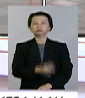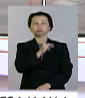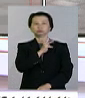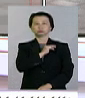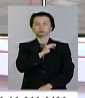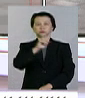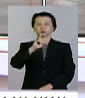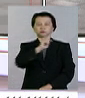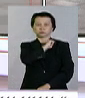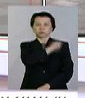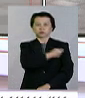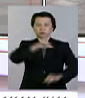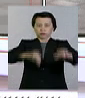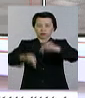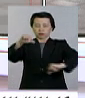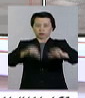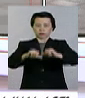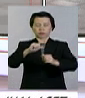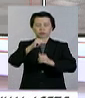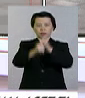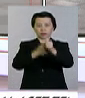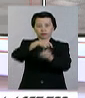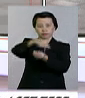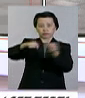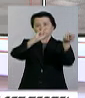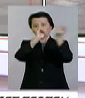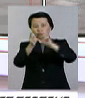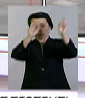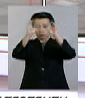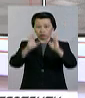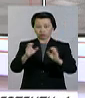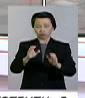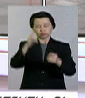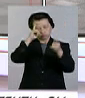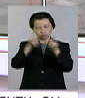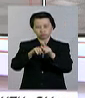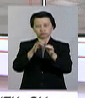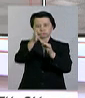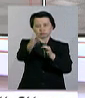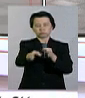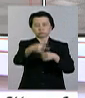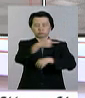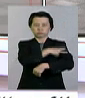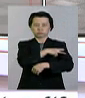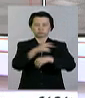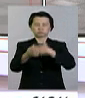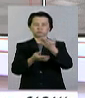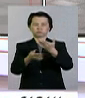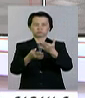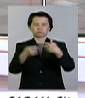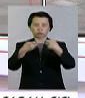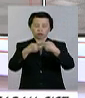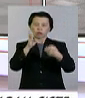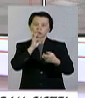Kementerian Tenaga, Sains Teknologi, Alam Sekitar dan Perubahan Iklim MESTEC bersetuju menanggung kos penyediaan kemudahan asas seperti